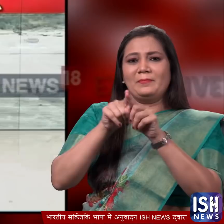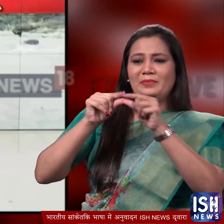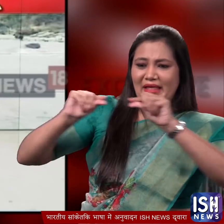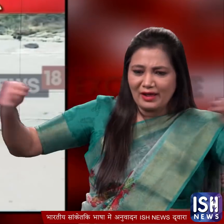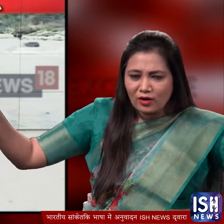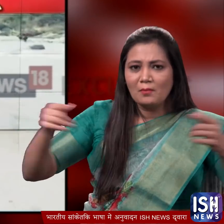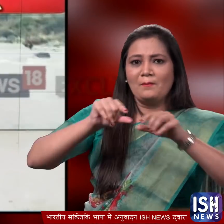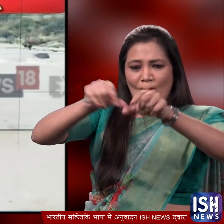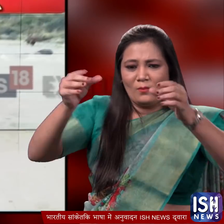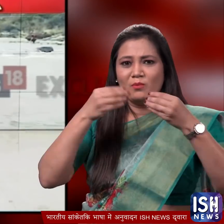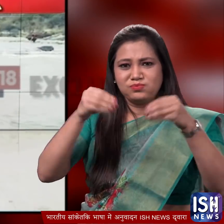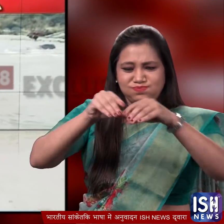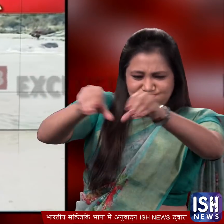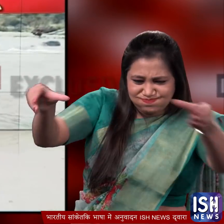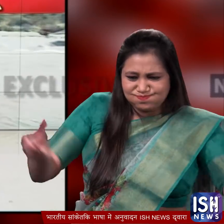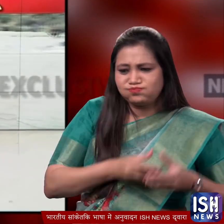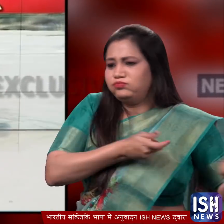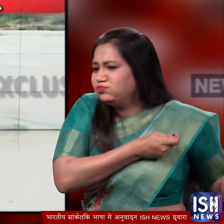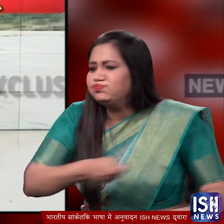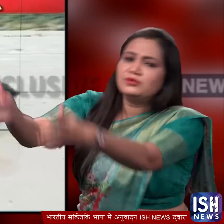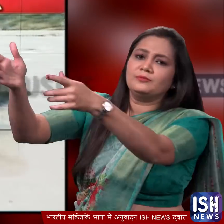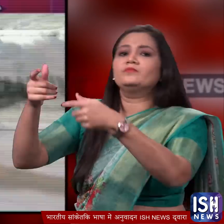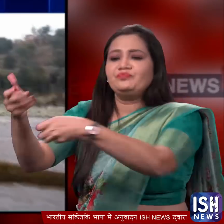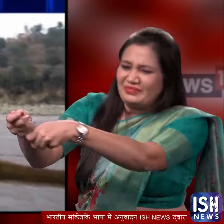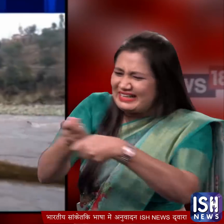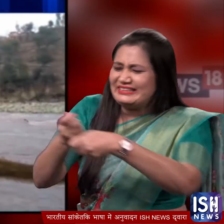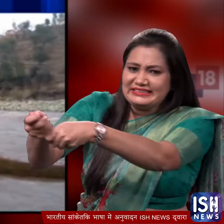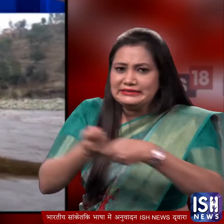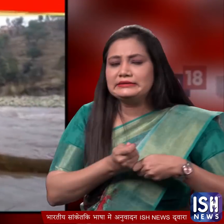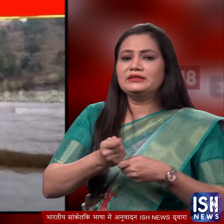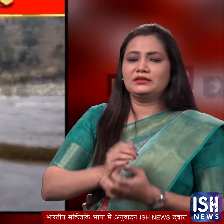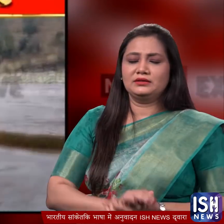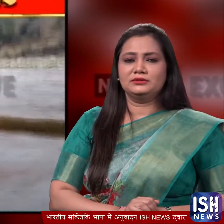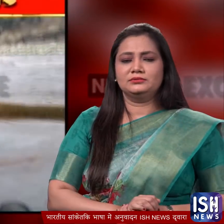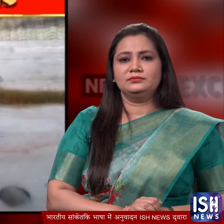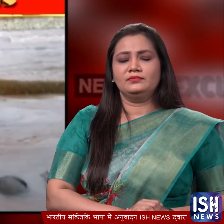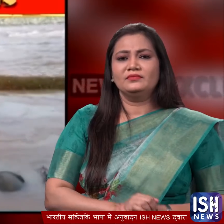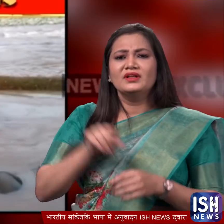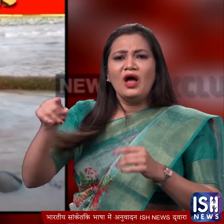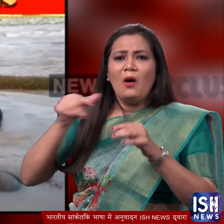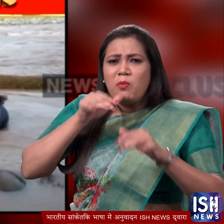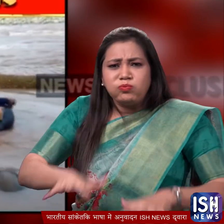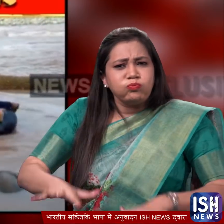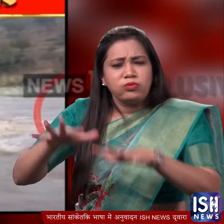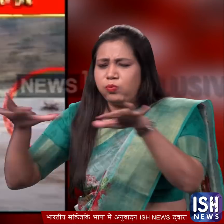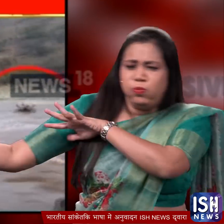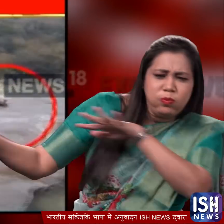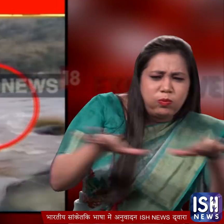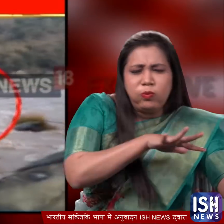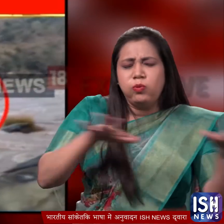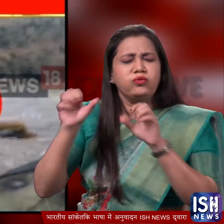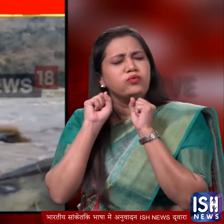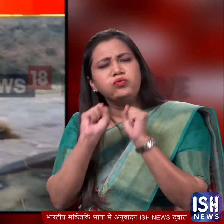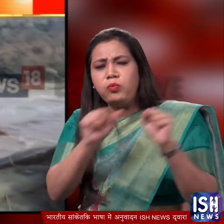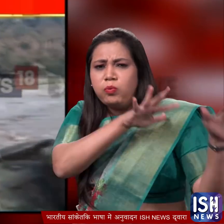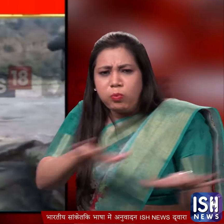तो उन्होंने उस तक रस्सी और रबर की ट्यूब भेजी, जिसकी मदद से उसे खींचकर बाहर निकाला गया। हालांकि तेज बहाव के बीच उस आदमी